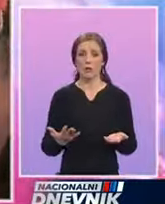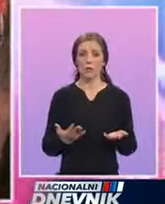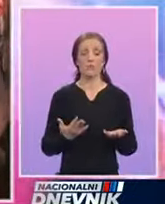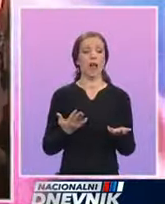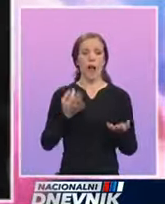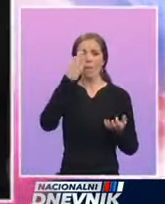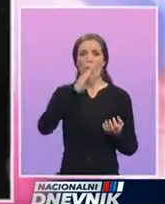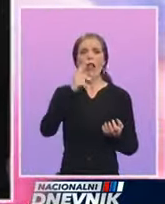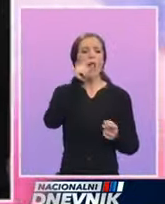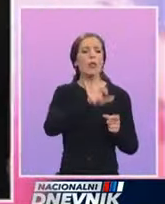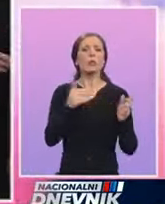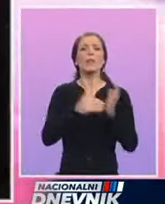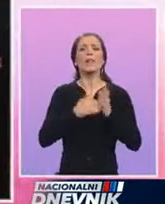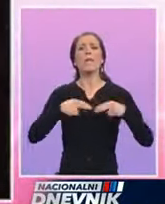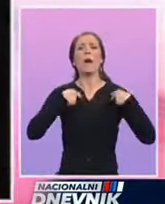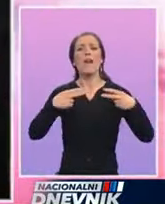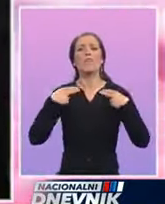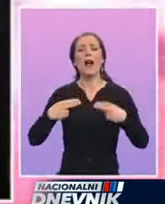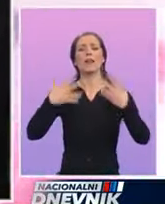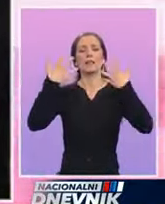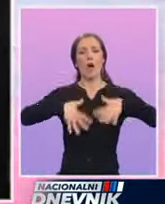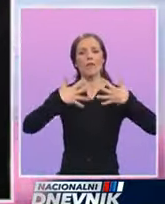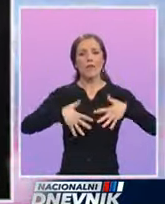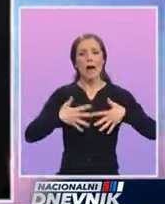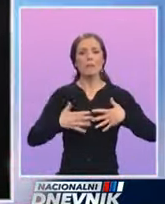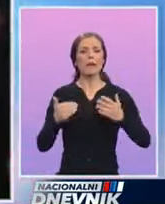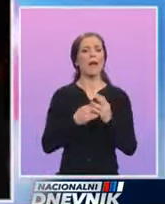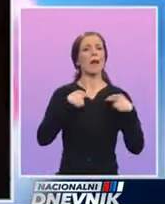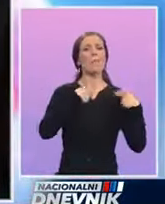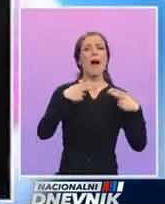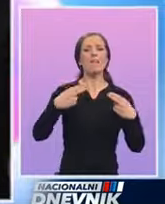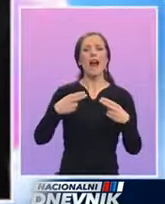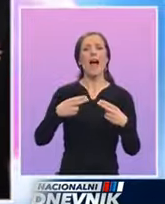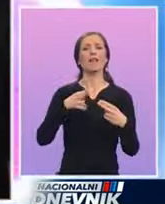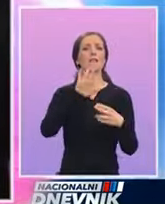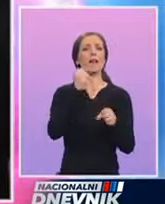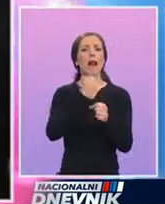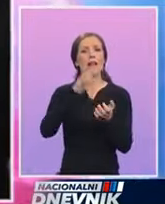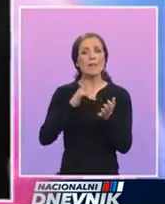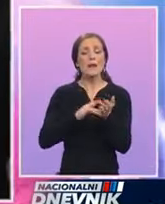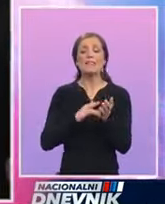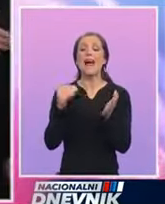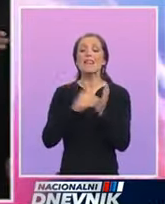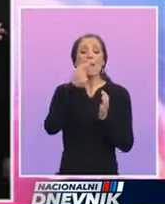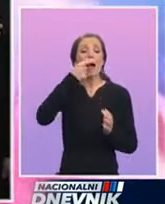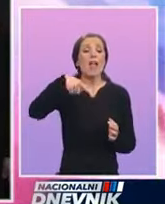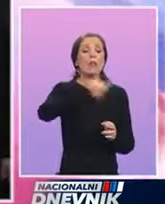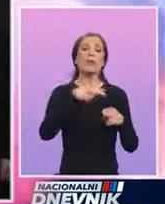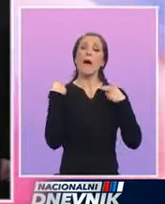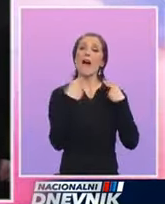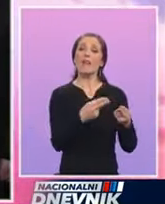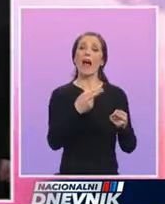se ljudi vrate u fabričke hale, na svoja radna mesta. Vratite